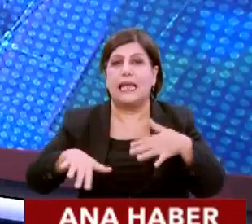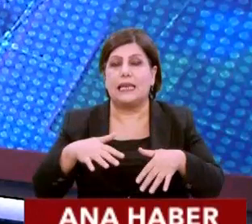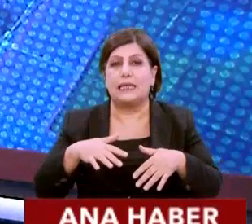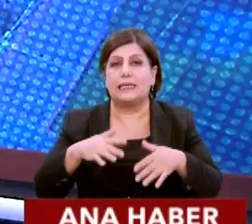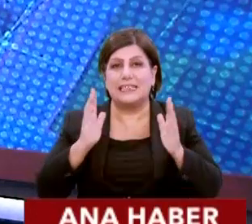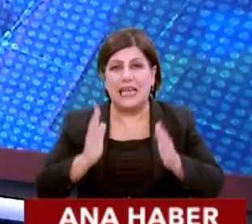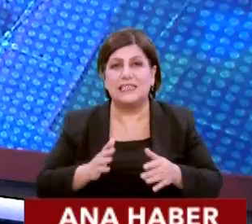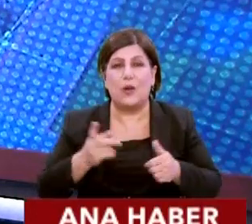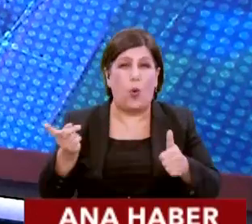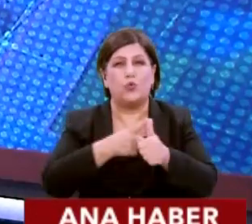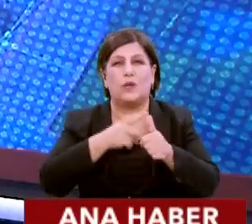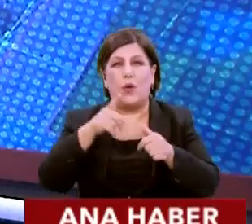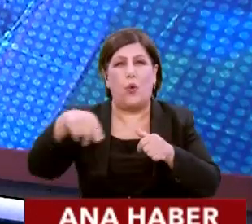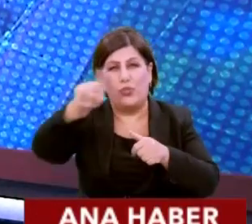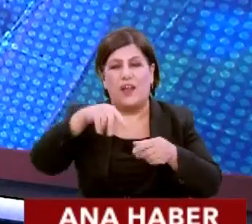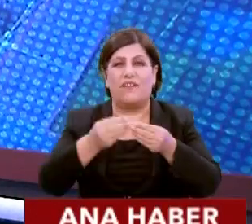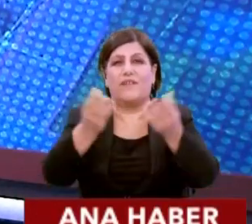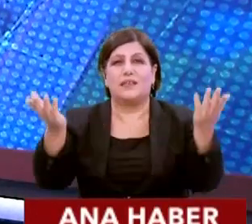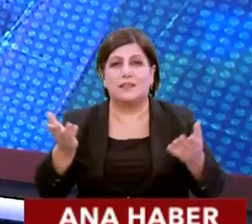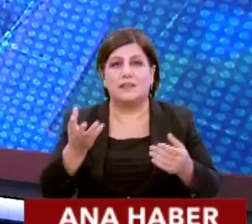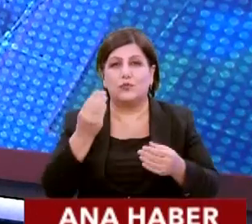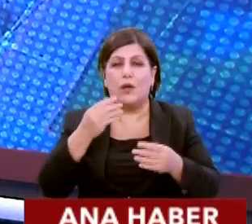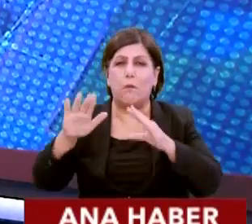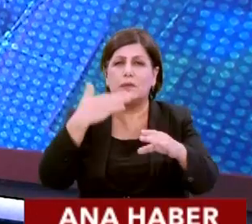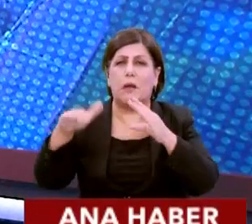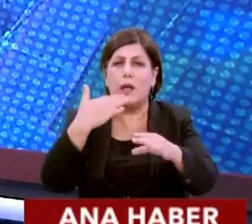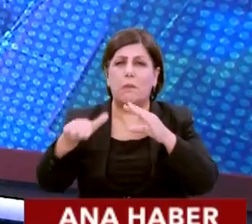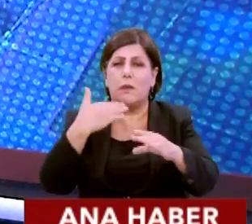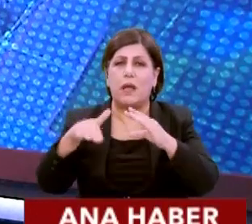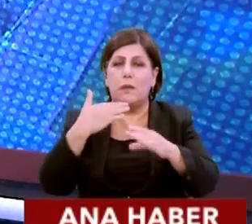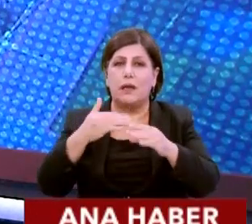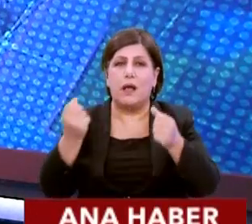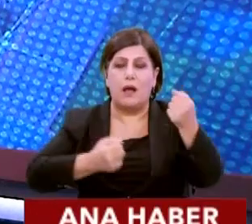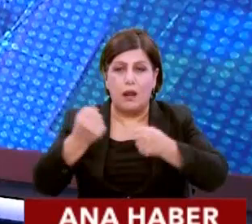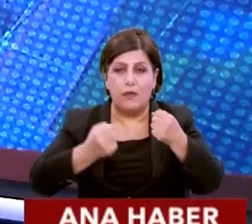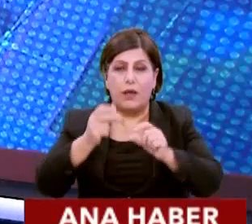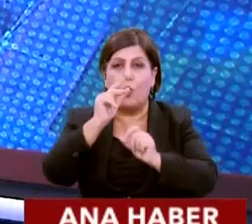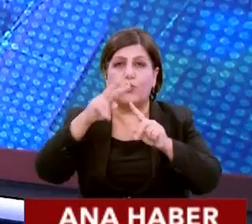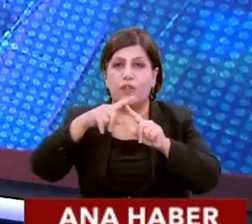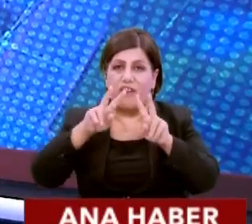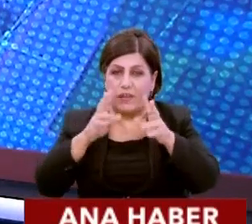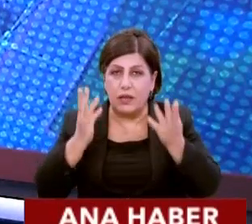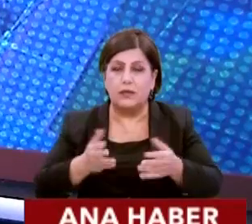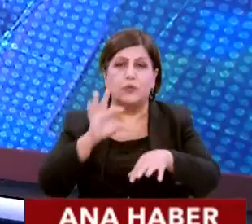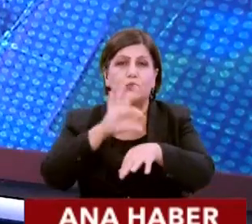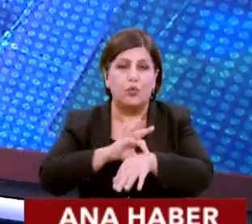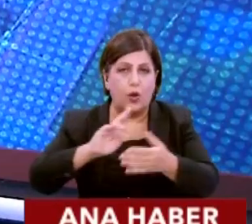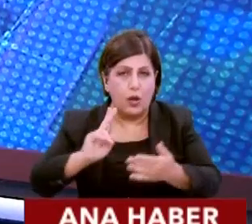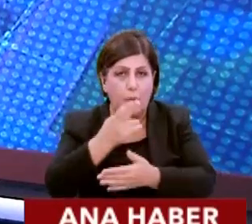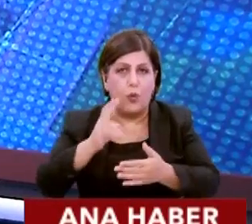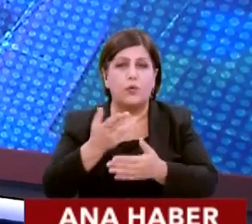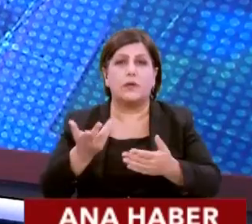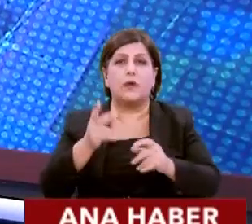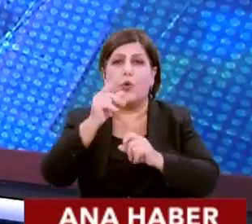Keşke önceliği onlara verseler o kadar çok mesaj atıyorlar ki bana araçlarda ÖTV bağlamında Doktor raporlarında